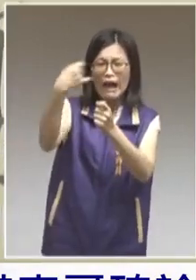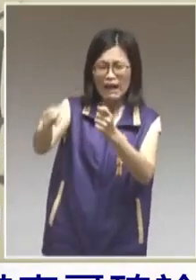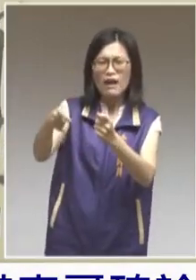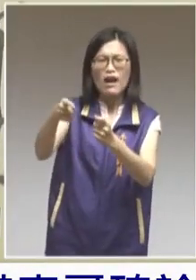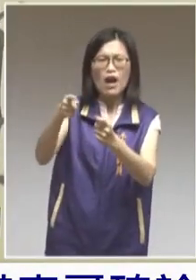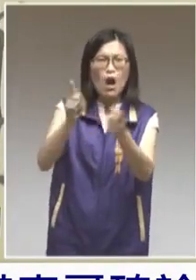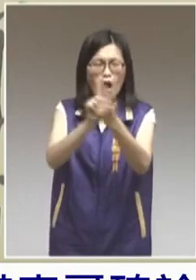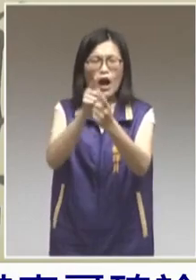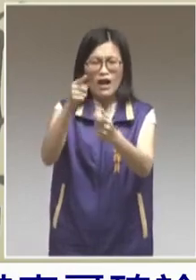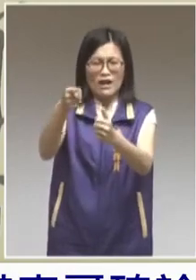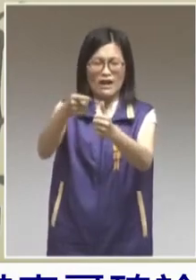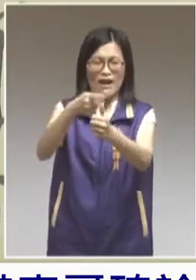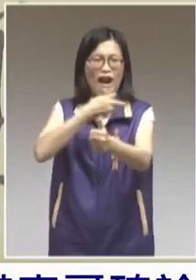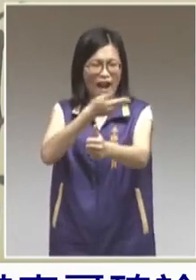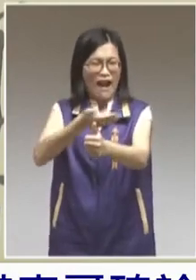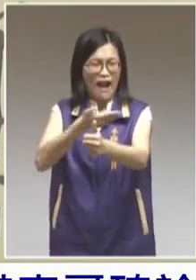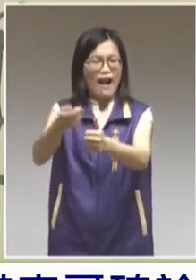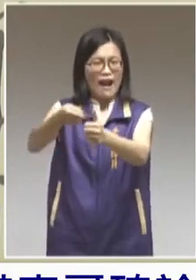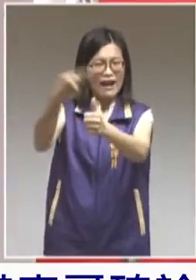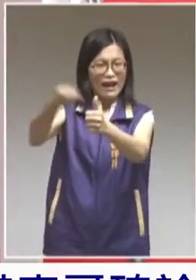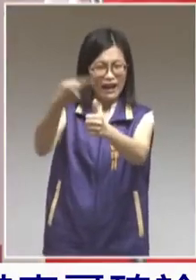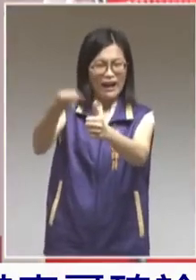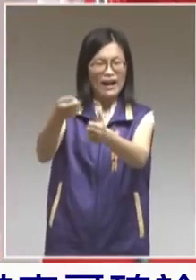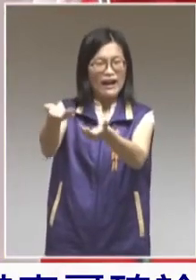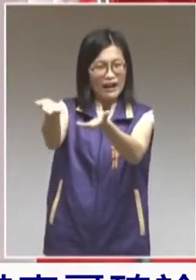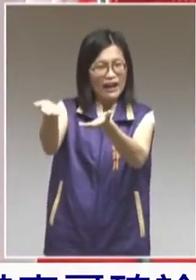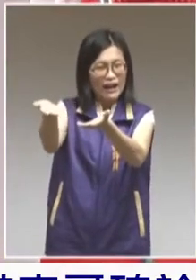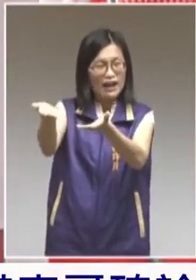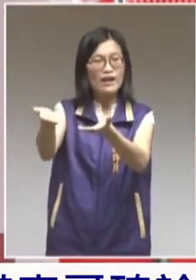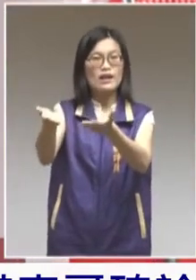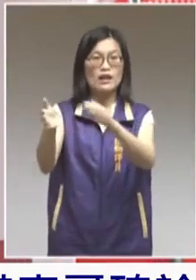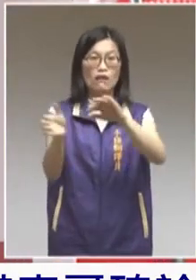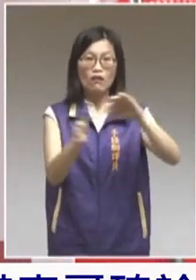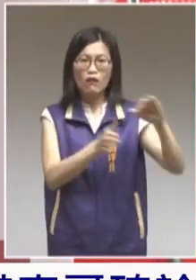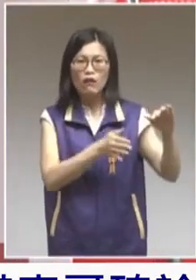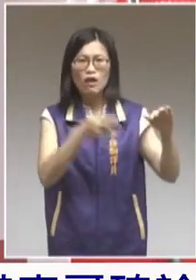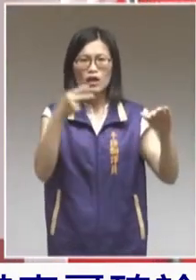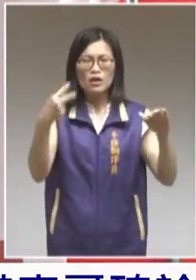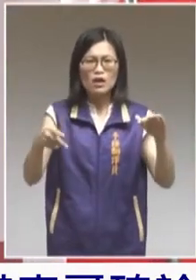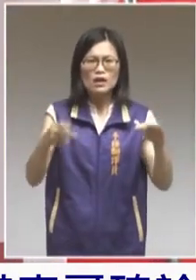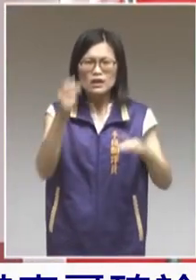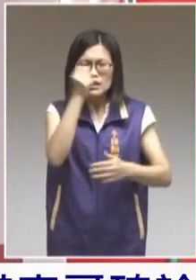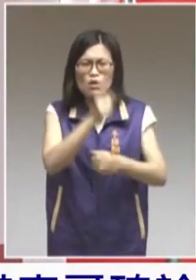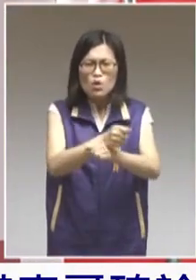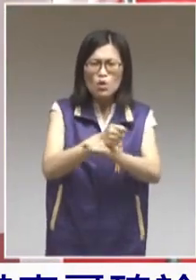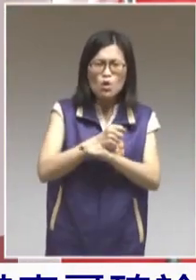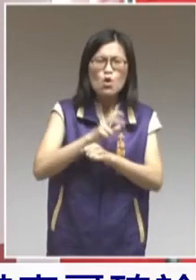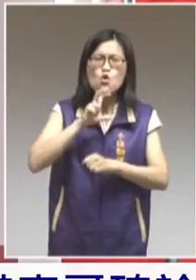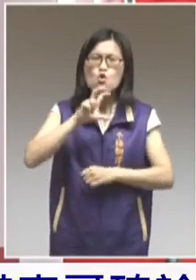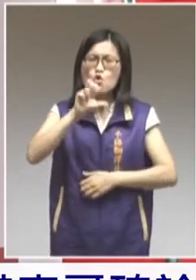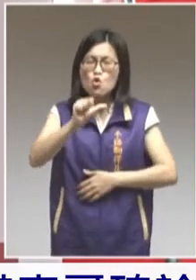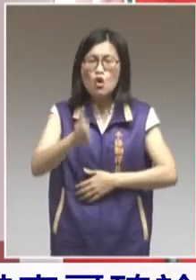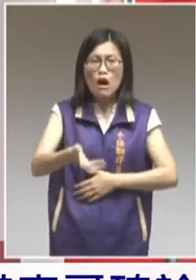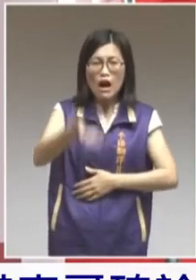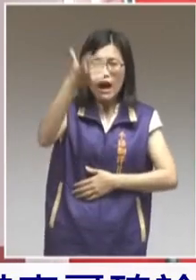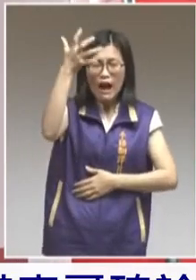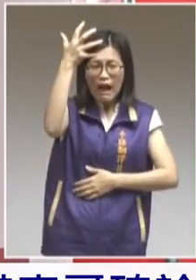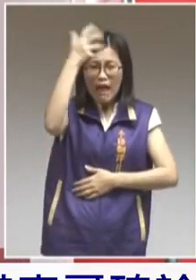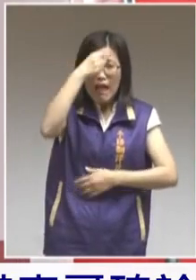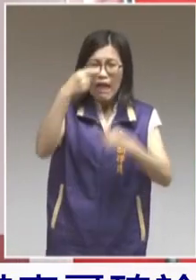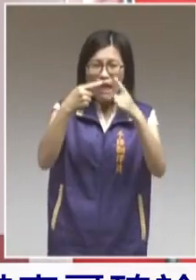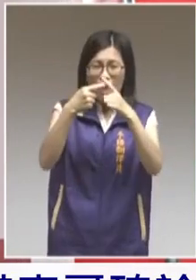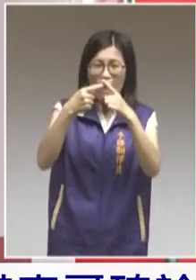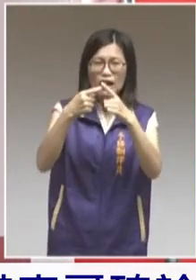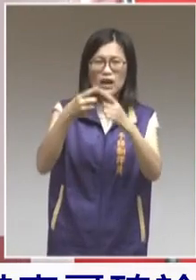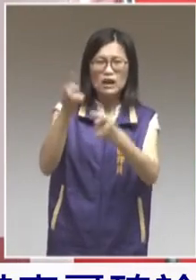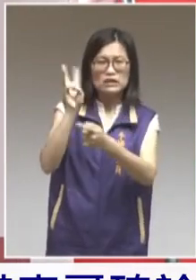先住吼。另外就是讲，这个咱有咧特别注意的75岁以上的长辈，第三季的这个